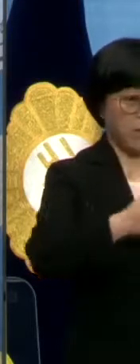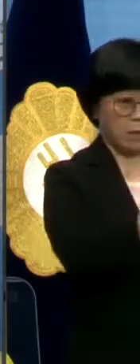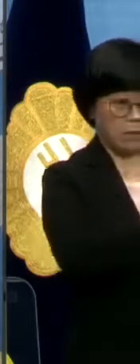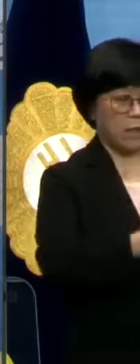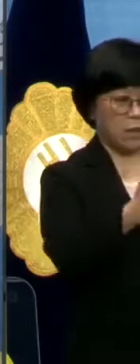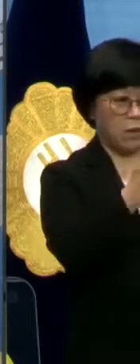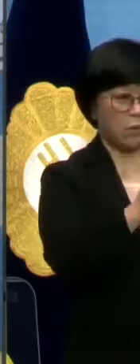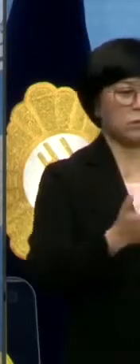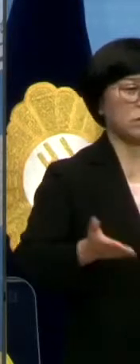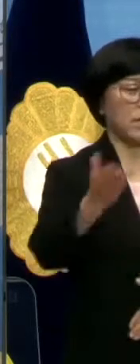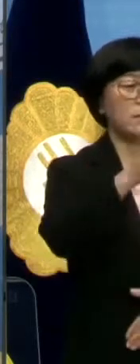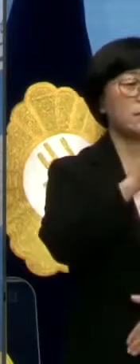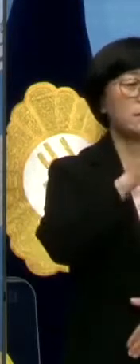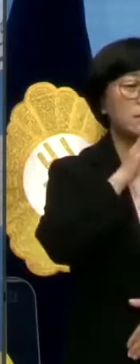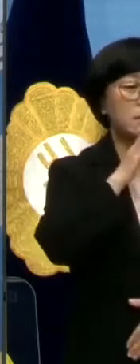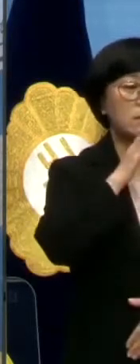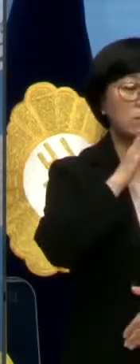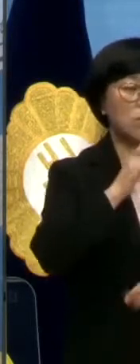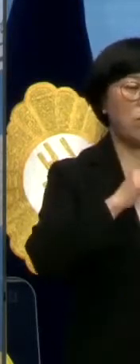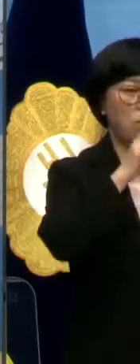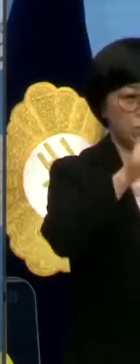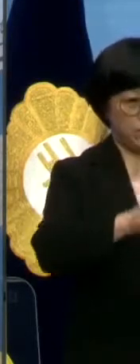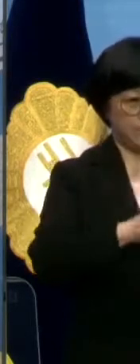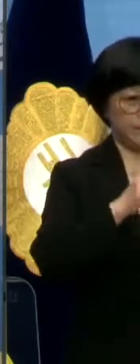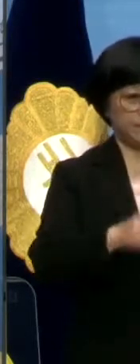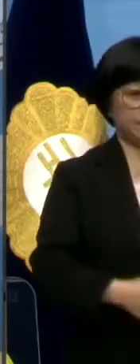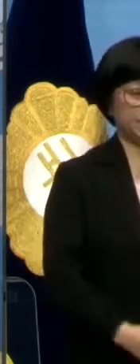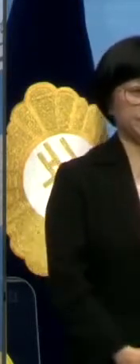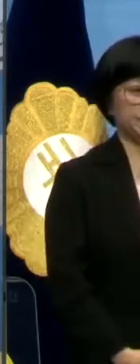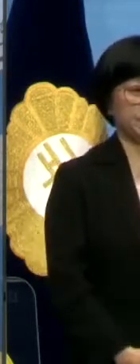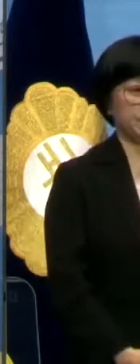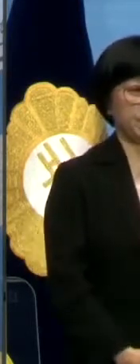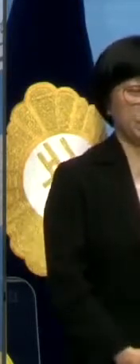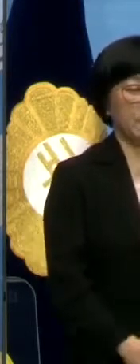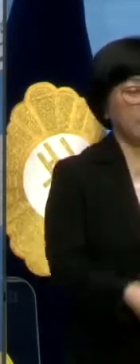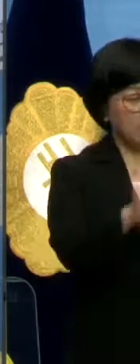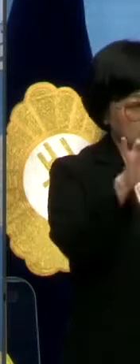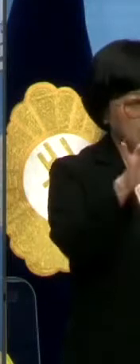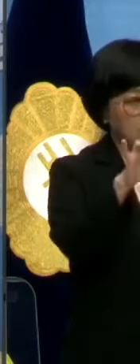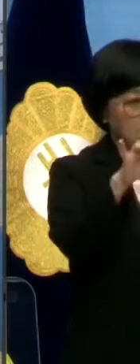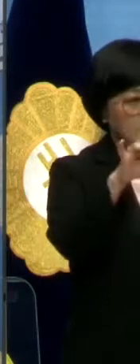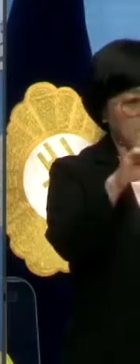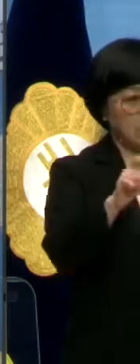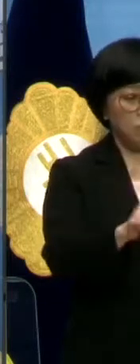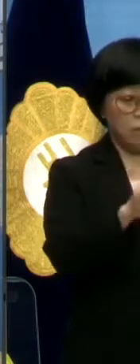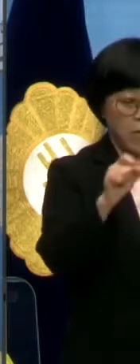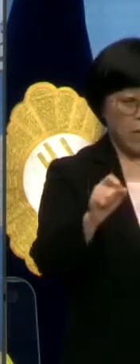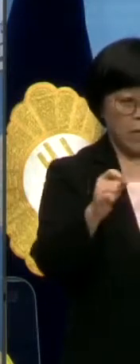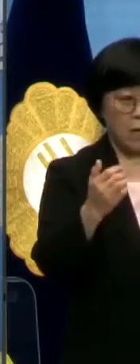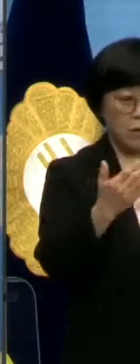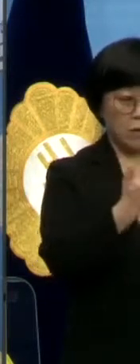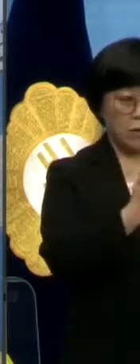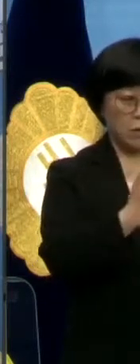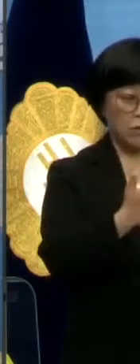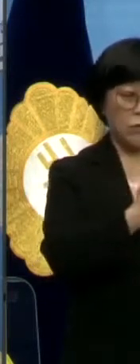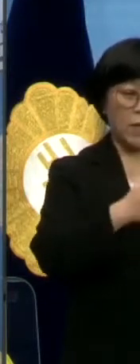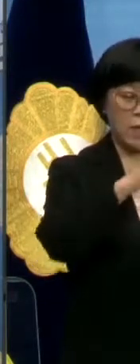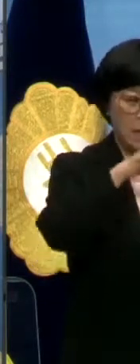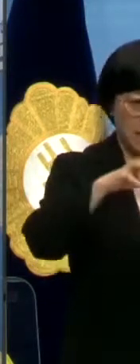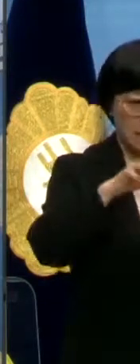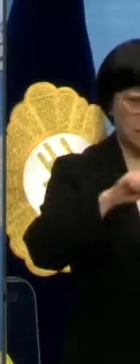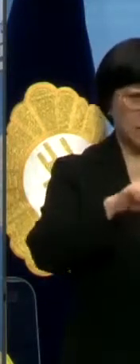소위위원 여러분들께 진심으로 호소드립니다. 그러면서 딱 한 가지 유예기간에 대해서만